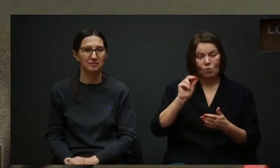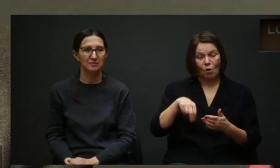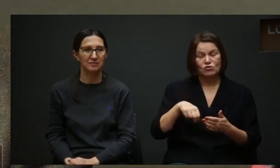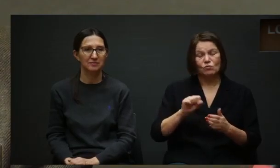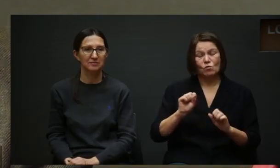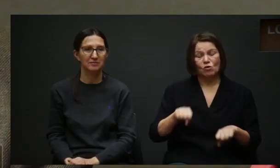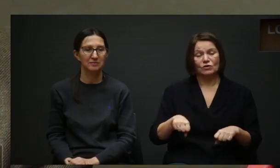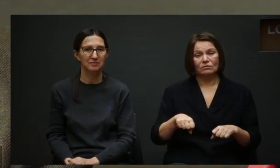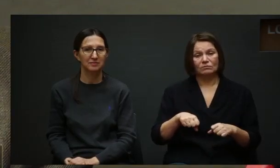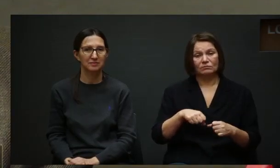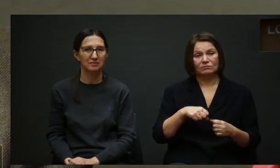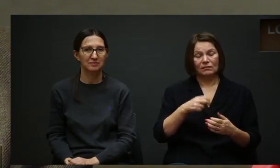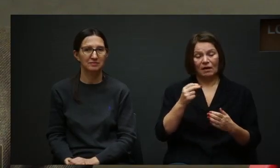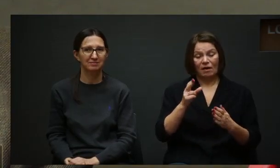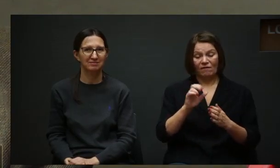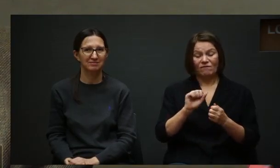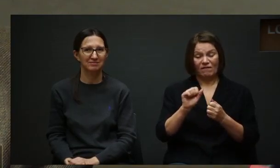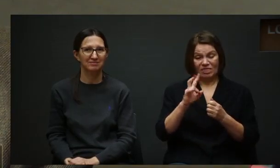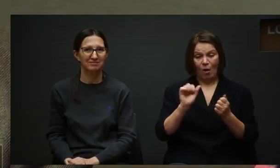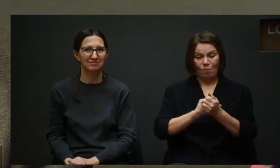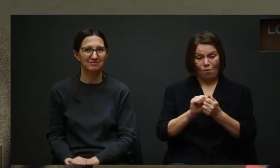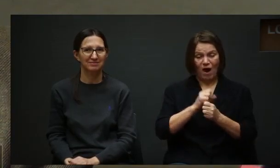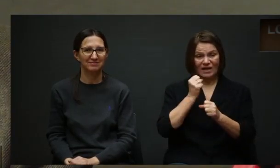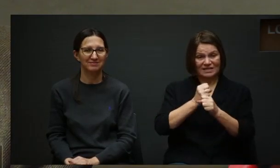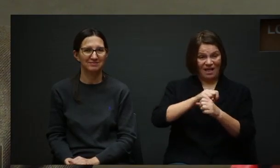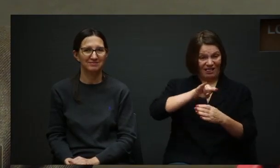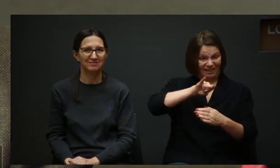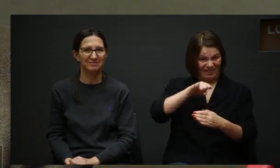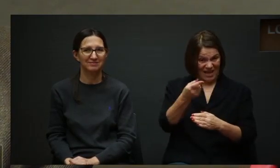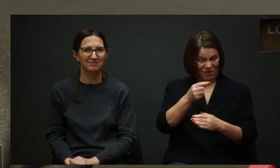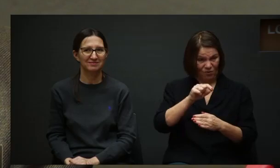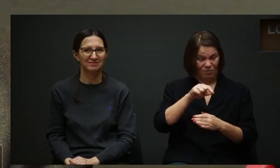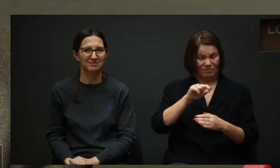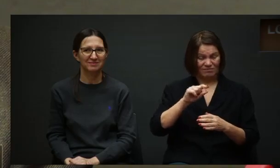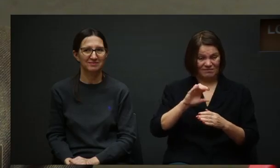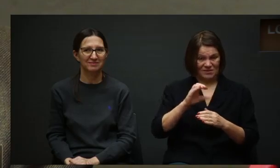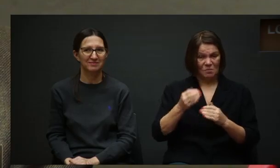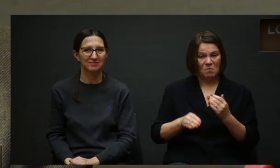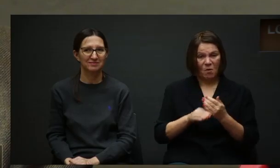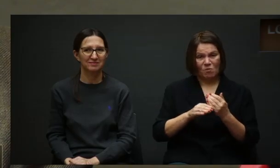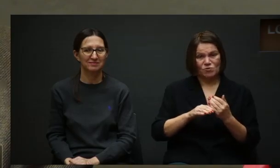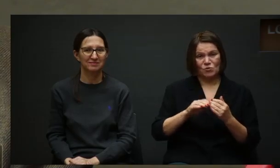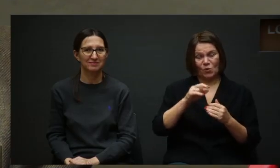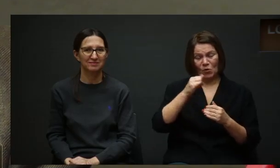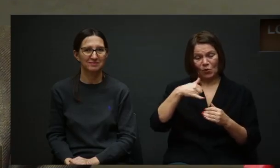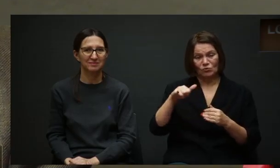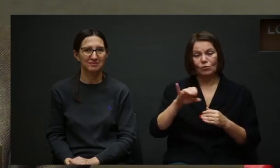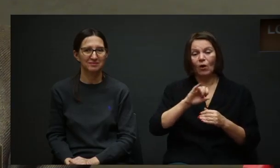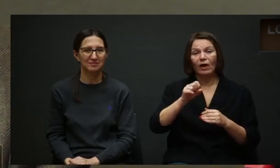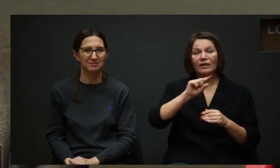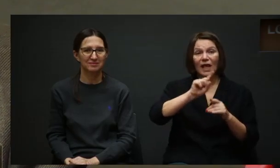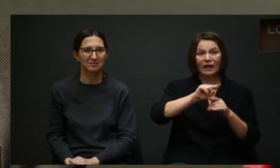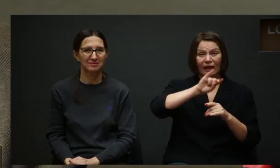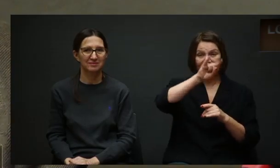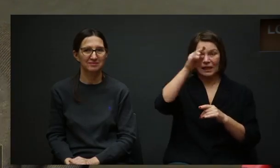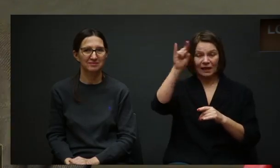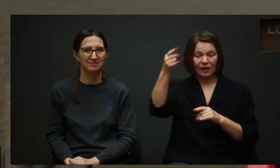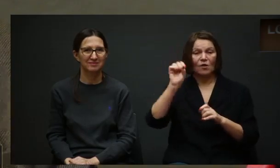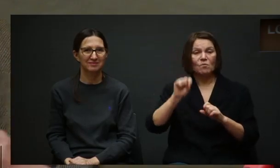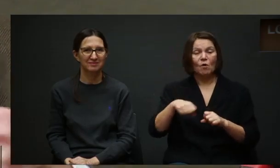в куске бумаги дырочку, и при помощи этих таких дырочек можно сделать домик с